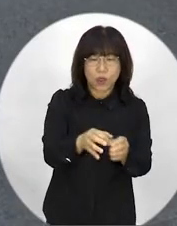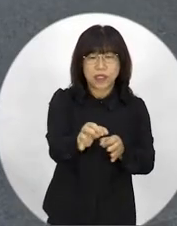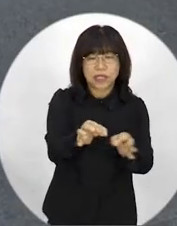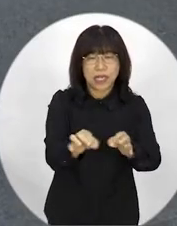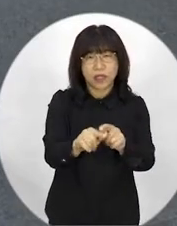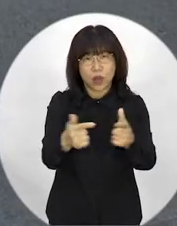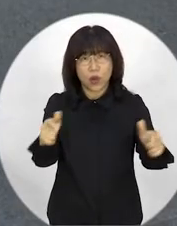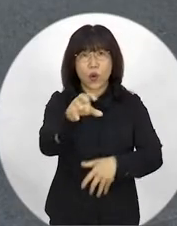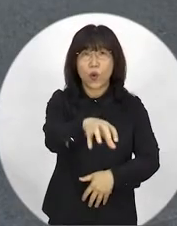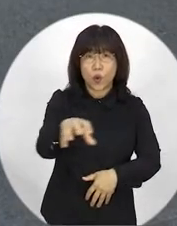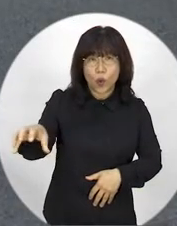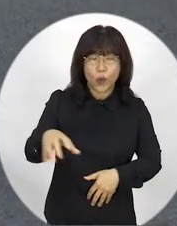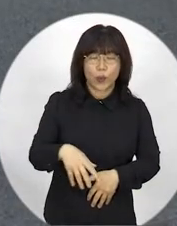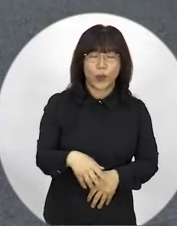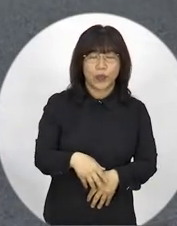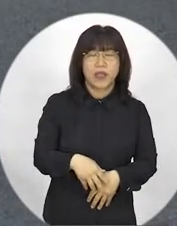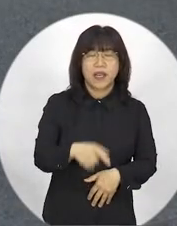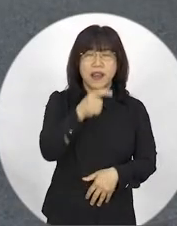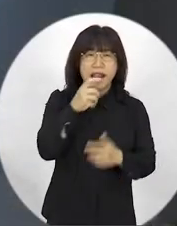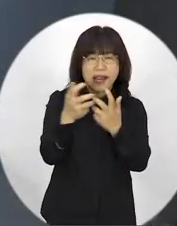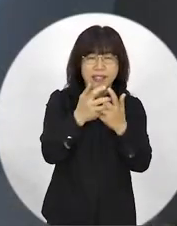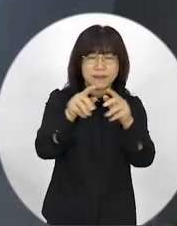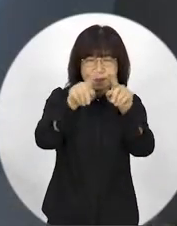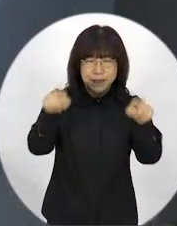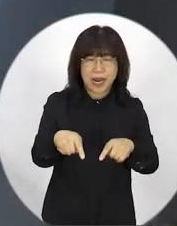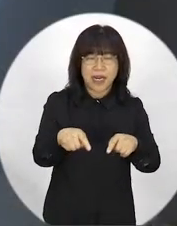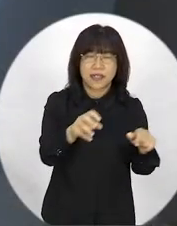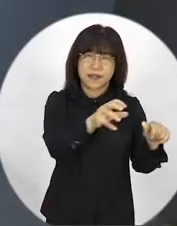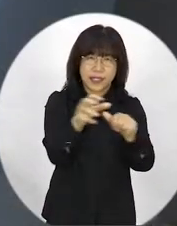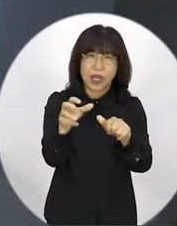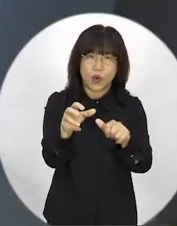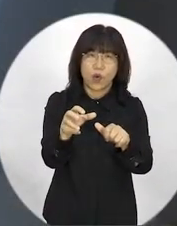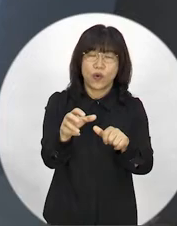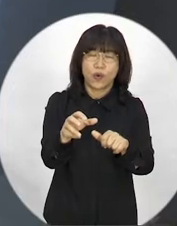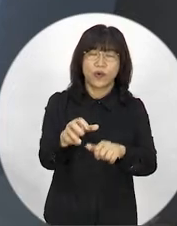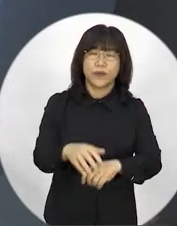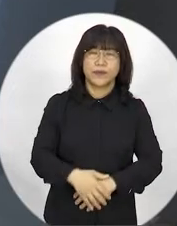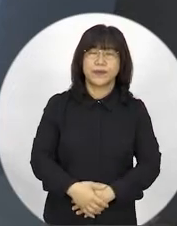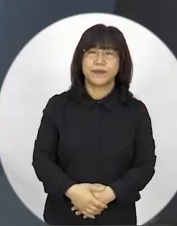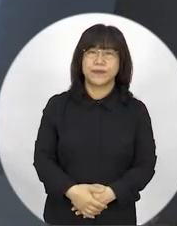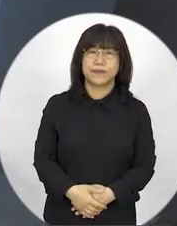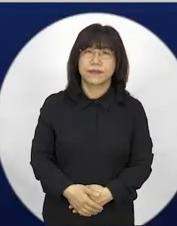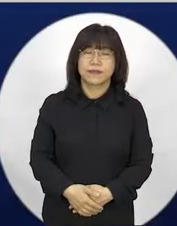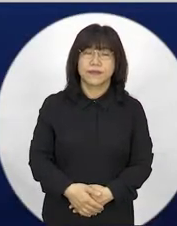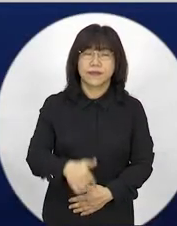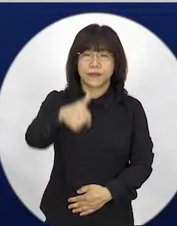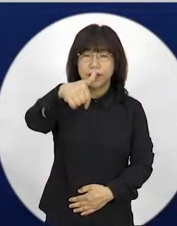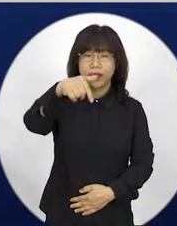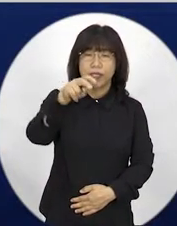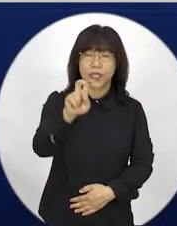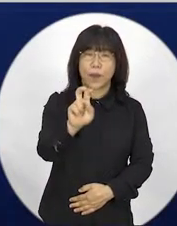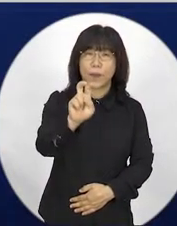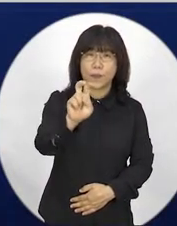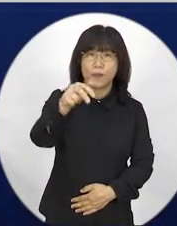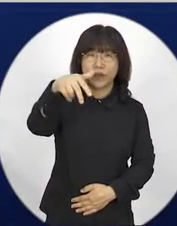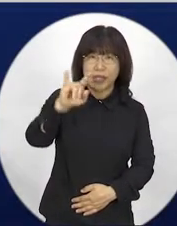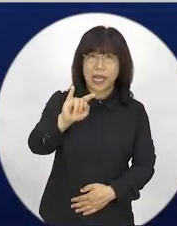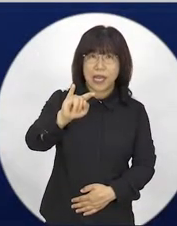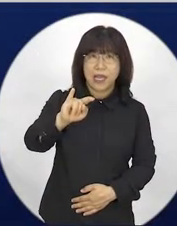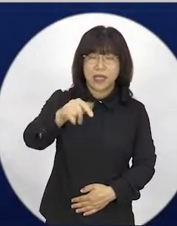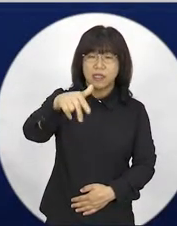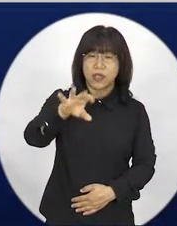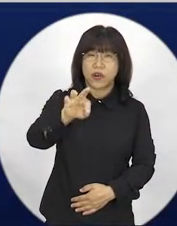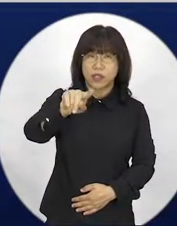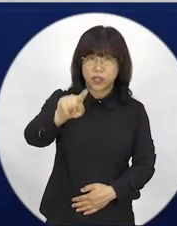지속적으로 발굴에 아이스팩 재활용 사업을 확대해 나갈 계획입니다 겸재 정선 의 발자취를 느끼며